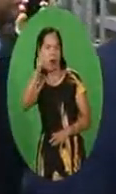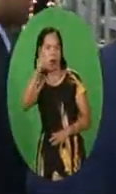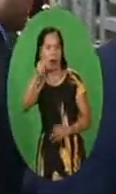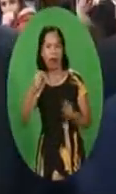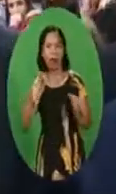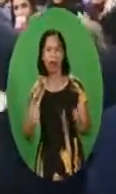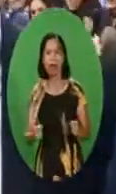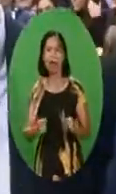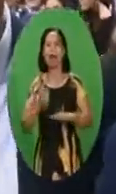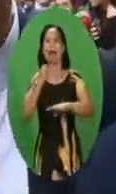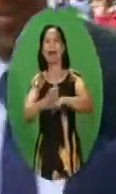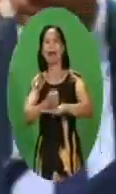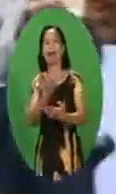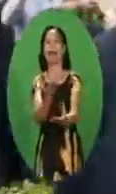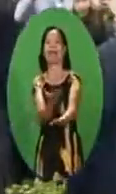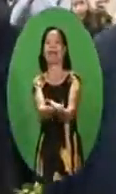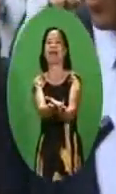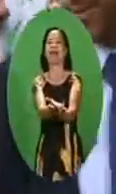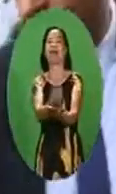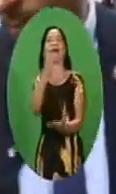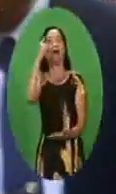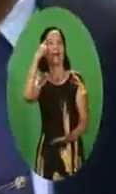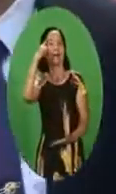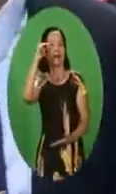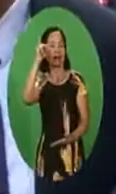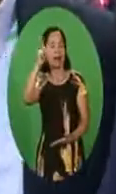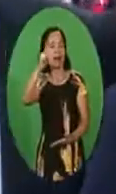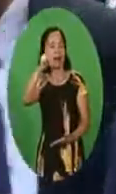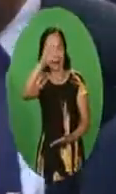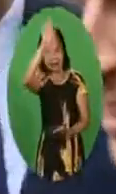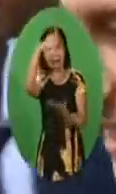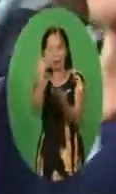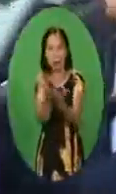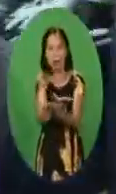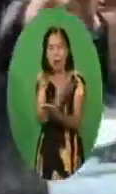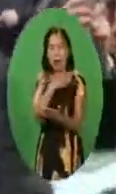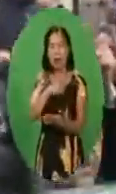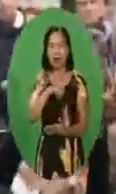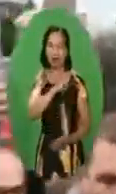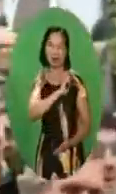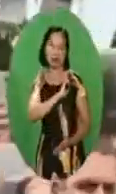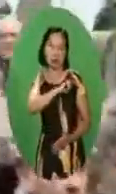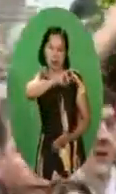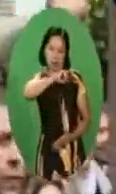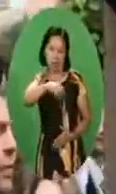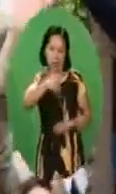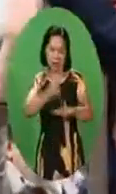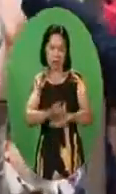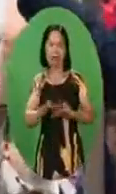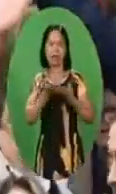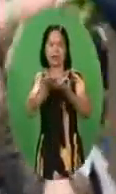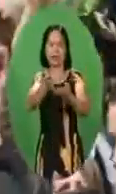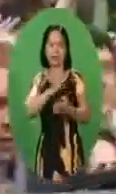thủ tướng còn đang bỏ ngỏ. Dự kiến trên cương vị tân tổng thống, ông Macron sẽ phải sớm chỉ định thủ tướng trước khi trình quyết định của mình trước Quốc